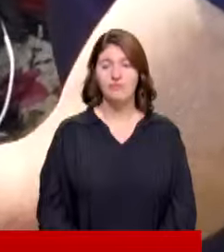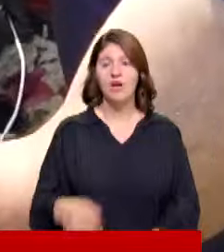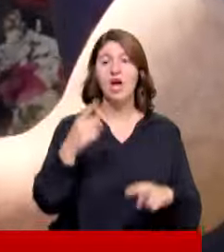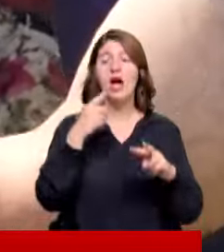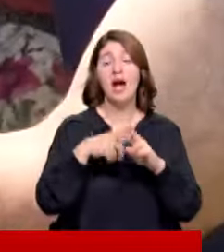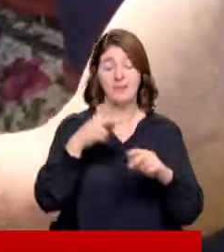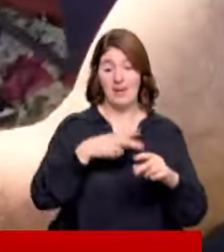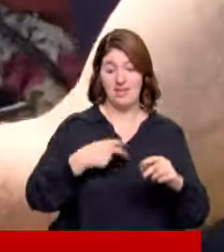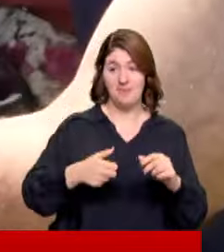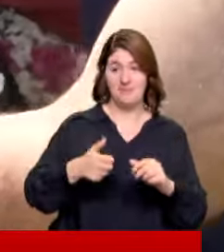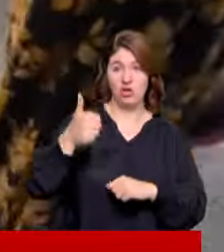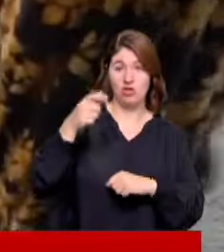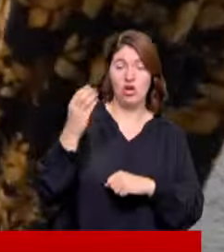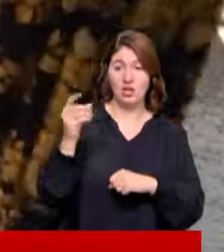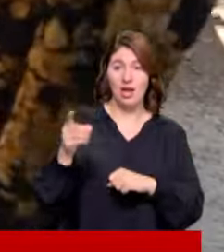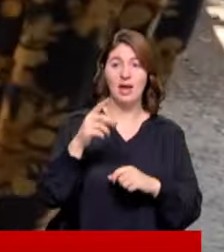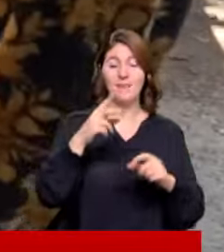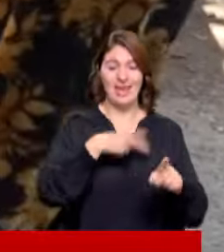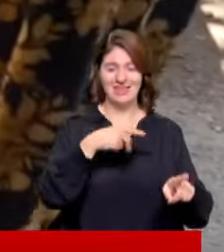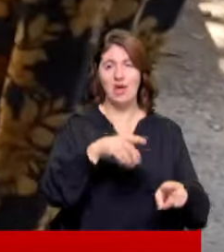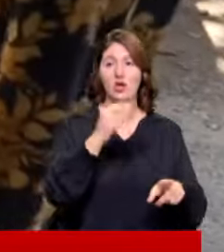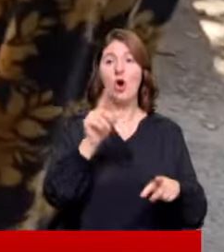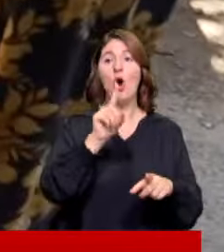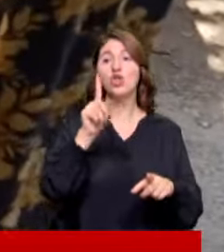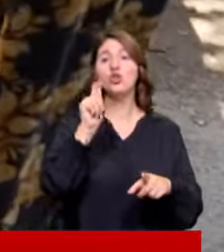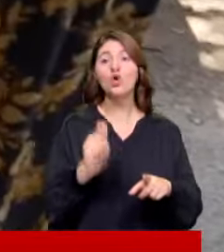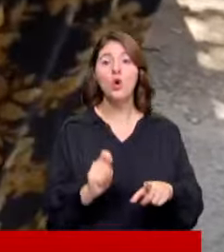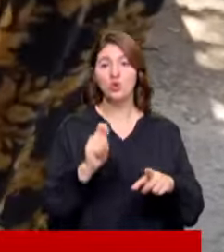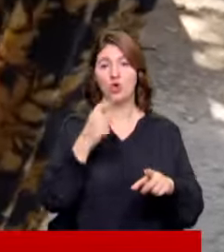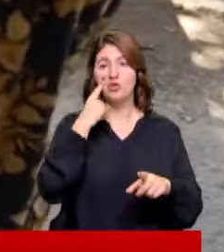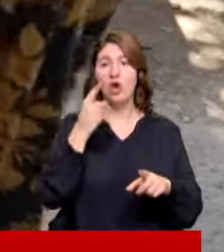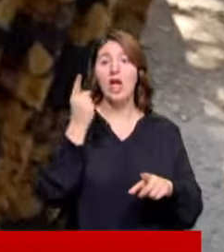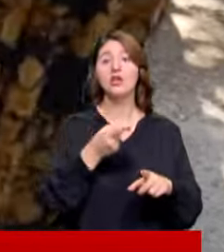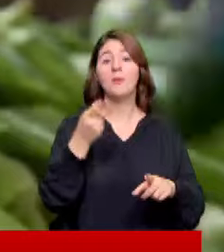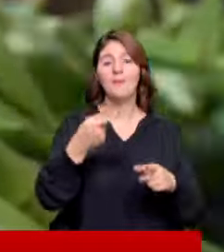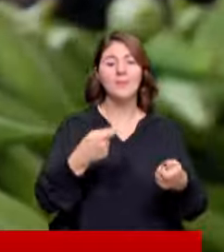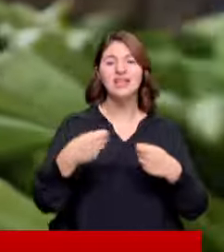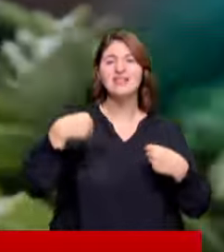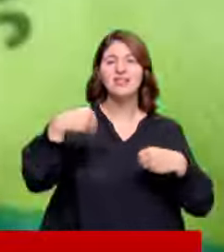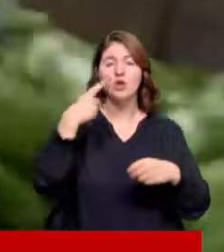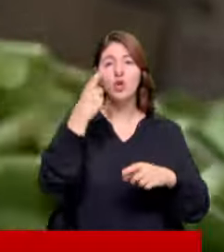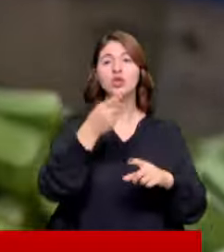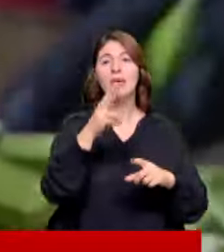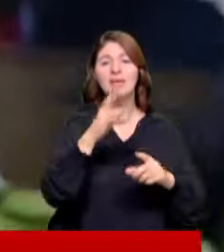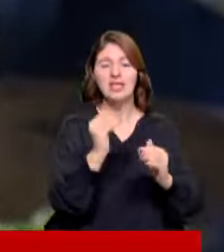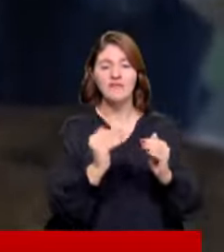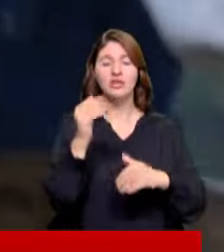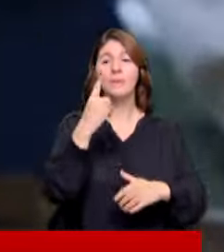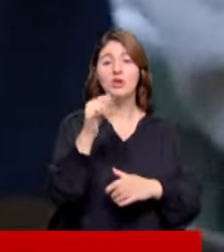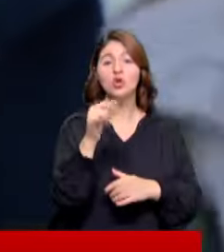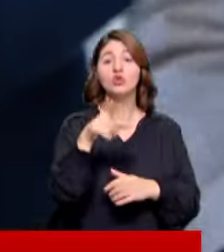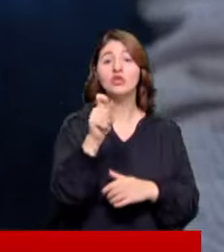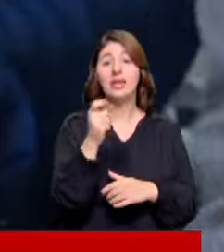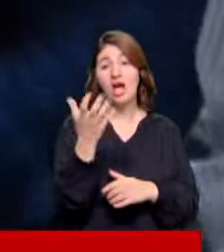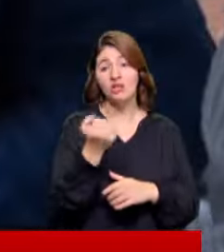Akın Büyükşehir Belediyesi olarak 10 ton yerli Gömeç bamyasını piyasanın %25 üzerinde bir tutarla 90 liradan